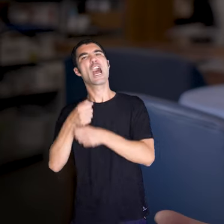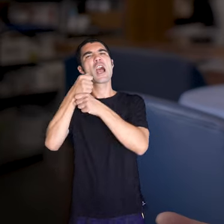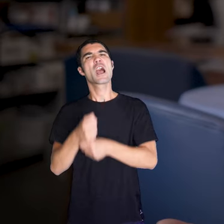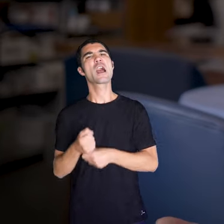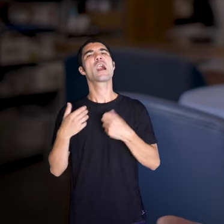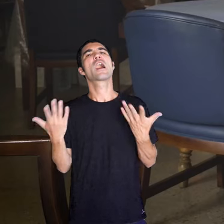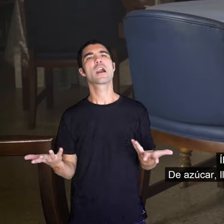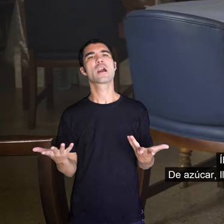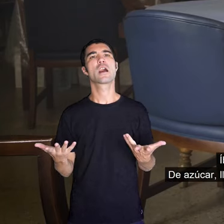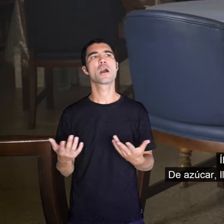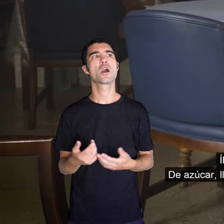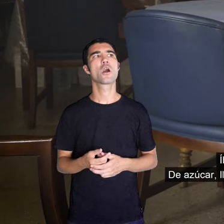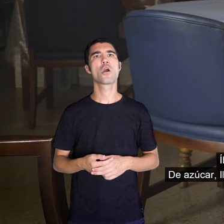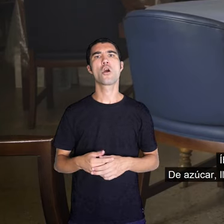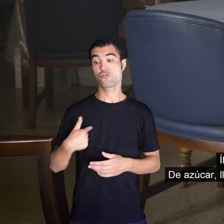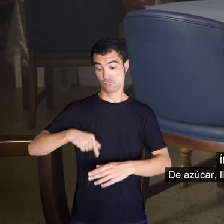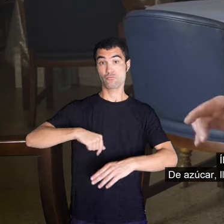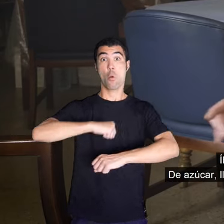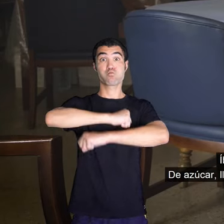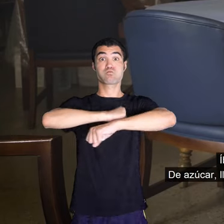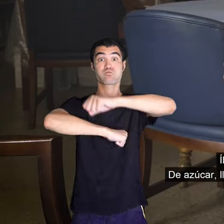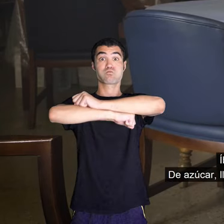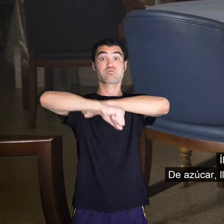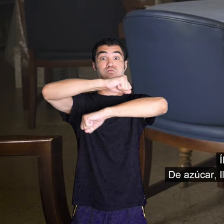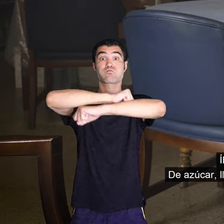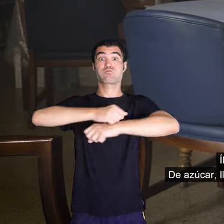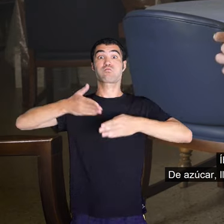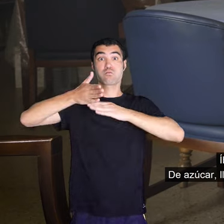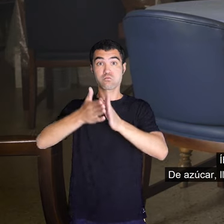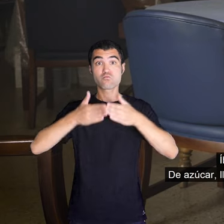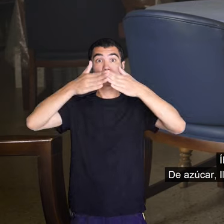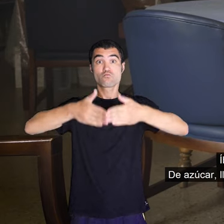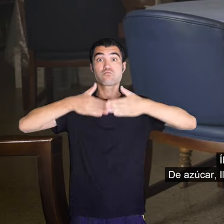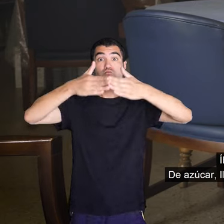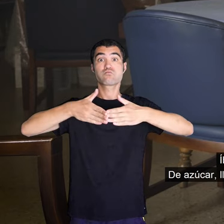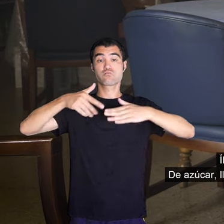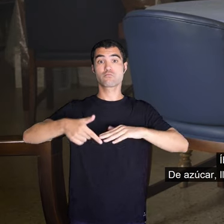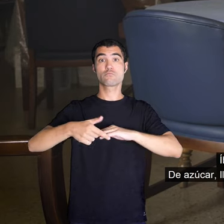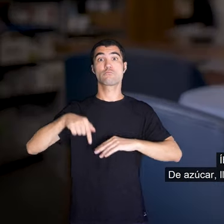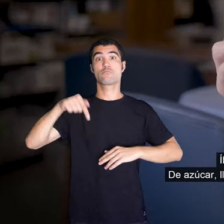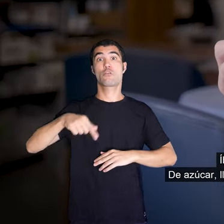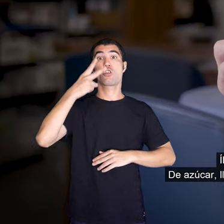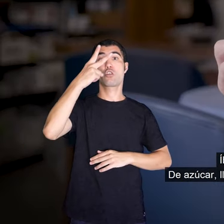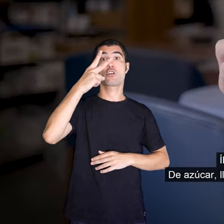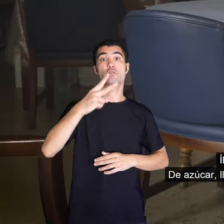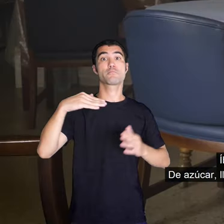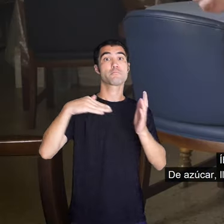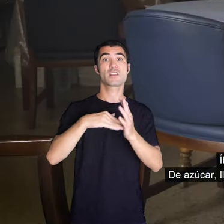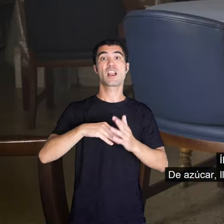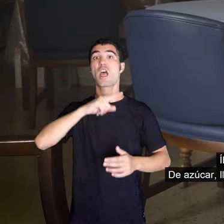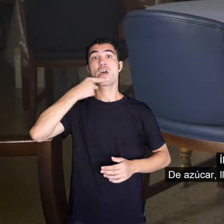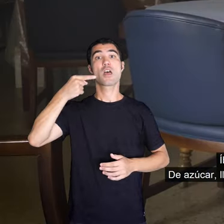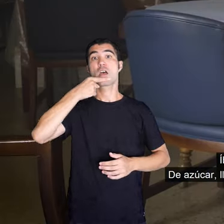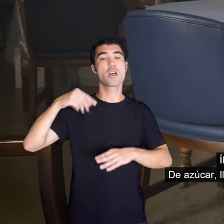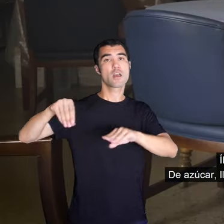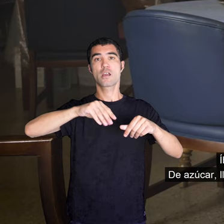quedam? Perquè anàvem carregats, anàvem a fons, amb 2 tonelades, la barca era de 3, de sucre.